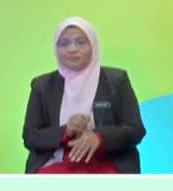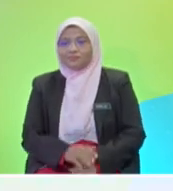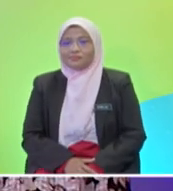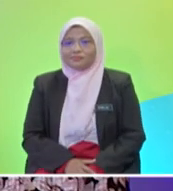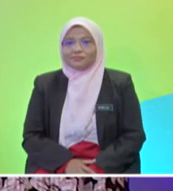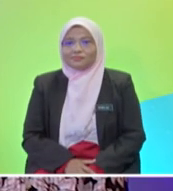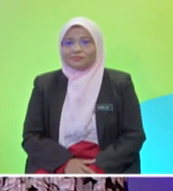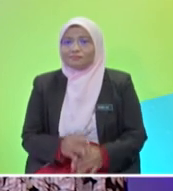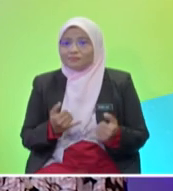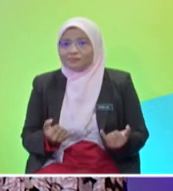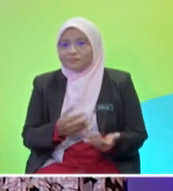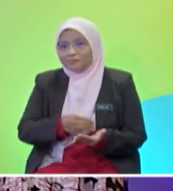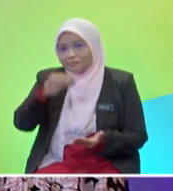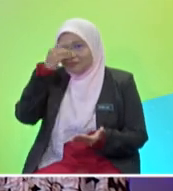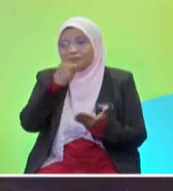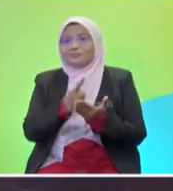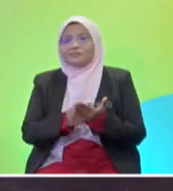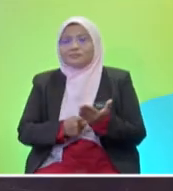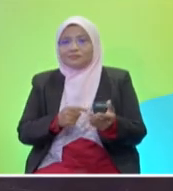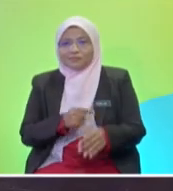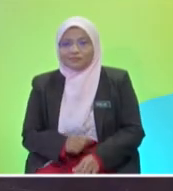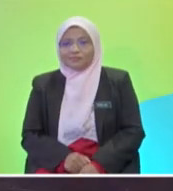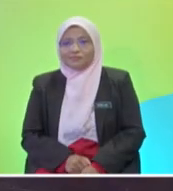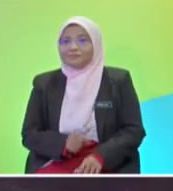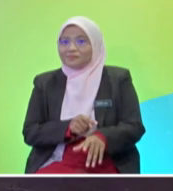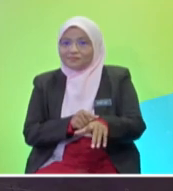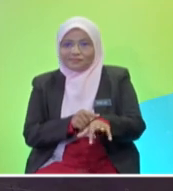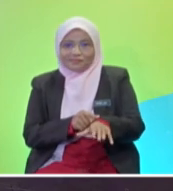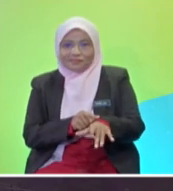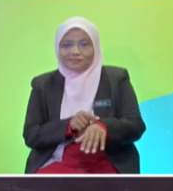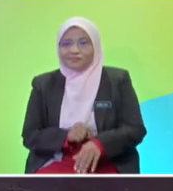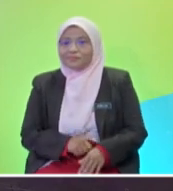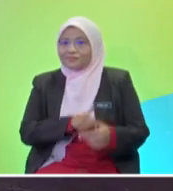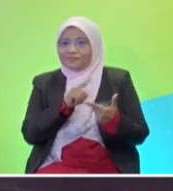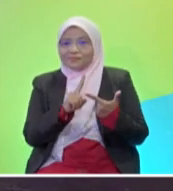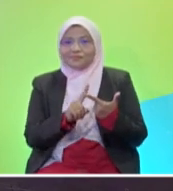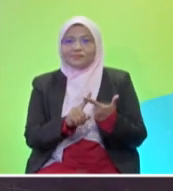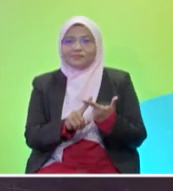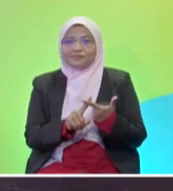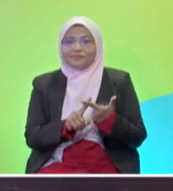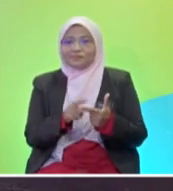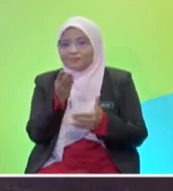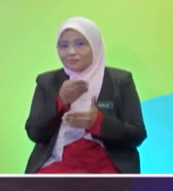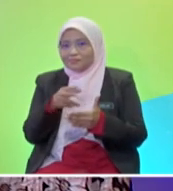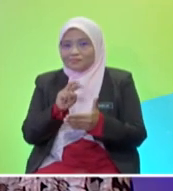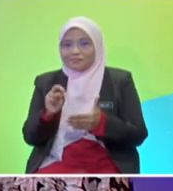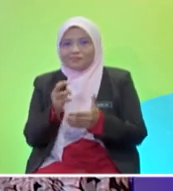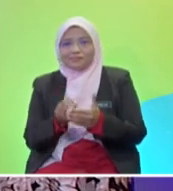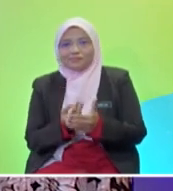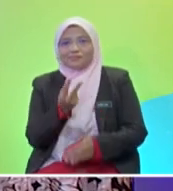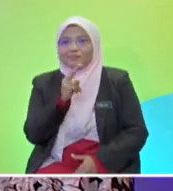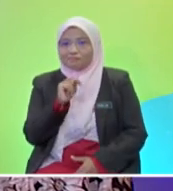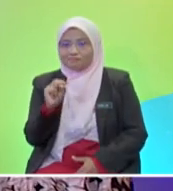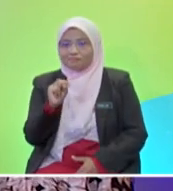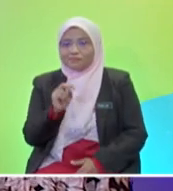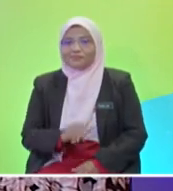kita belajar apa ni, Mira? Daun. Okey, pandainya. Okey, yang kedua, pada bahagian tumbuhan, ada